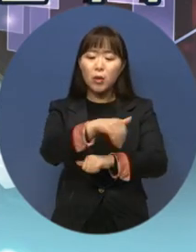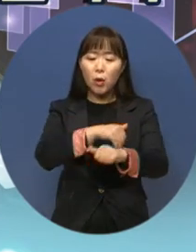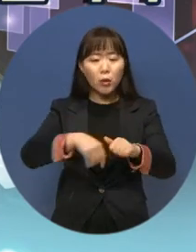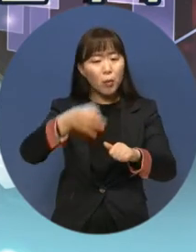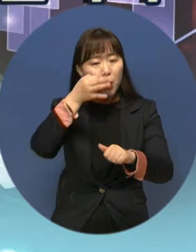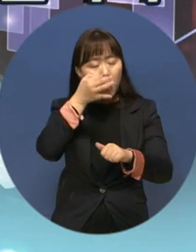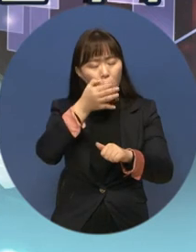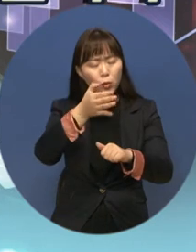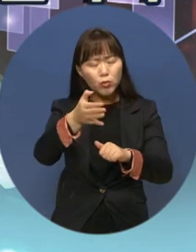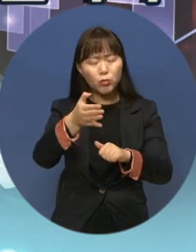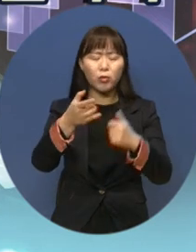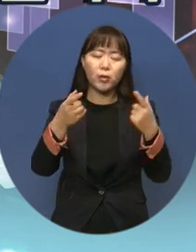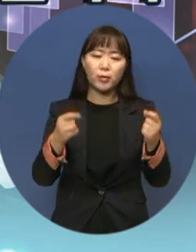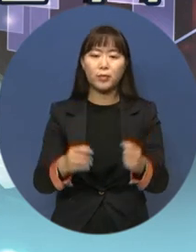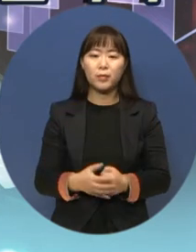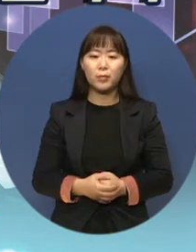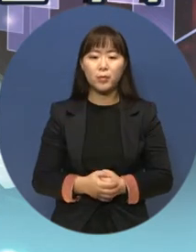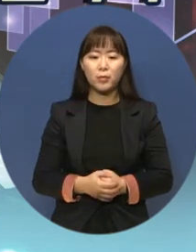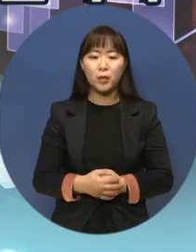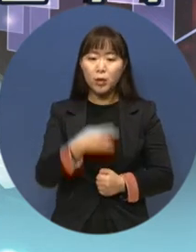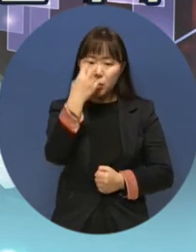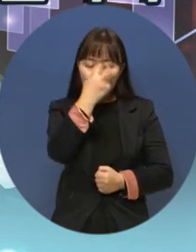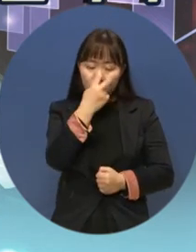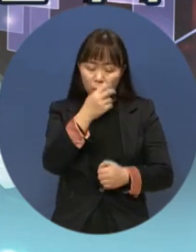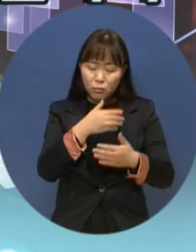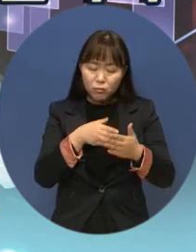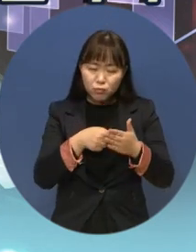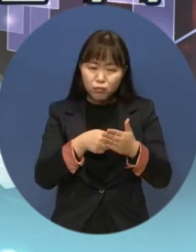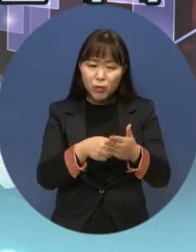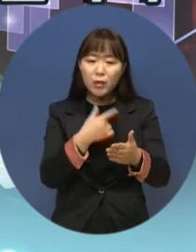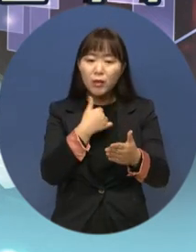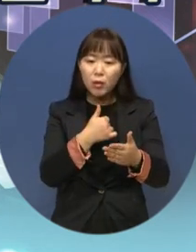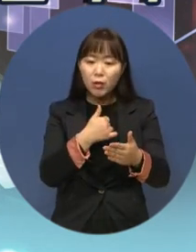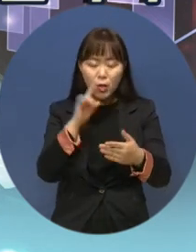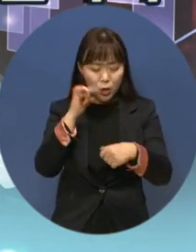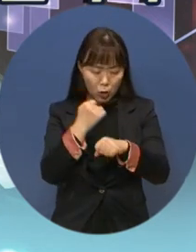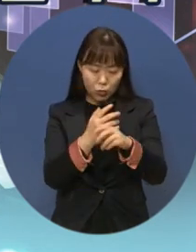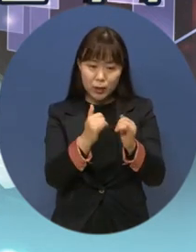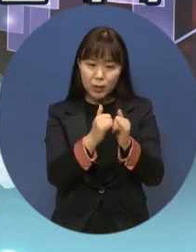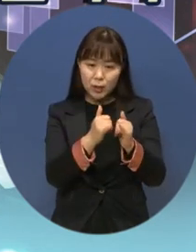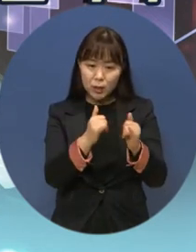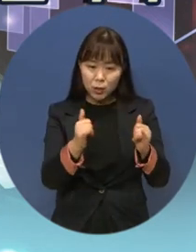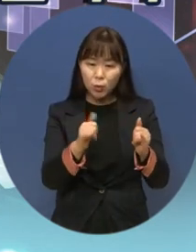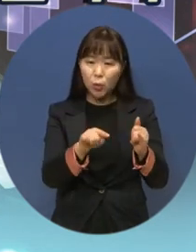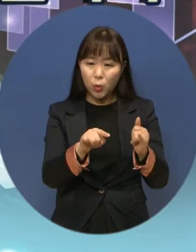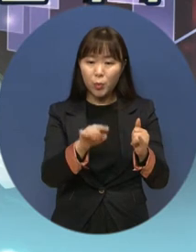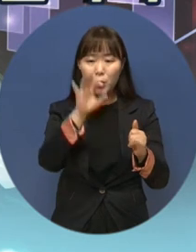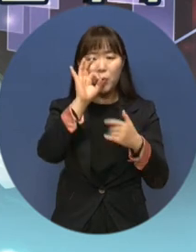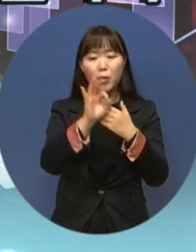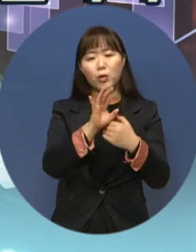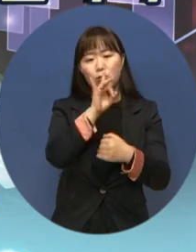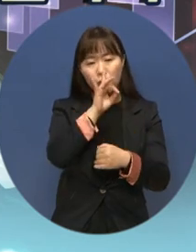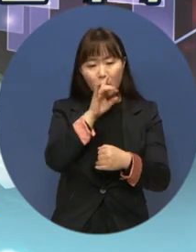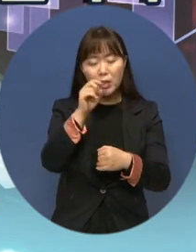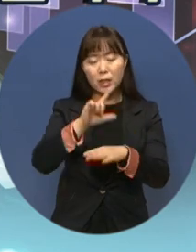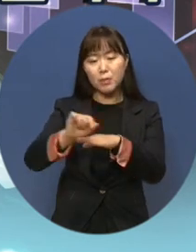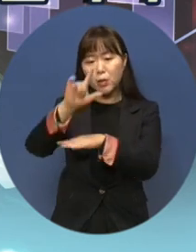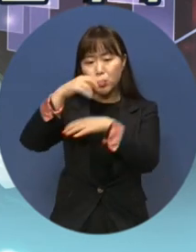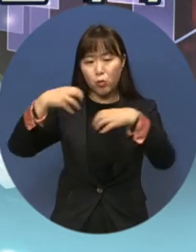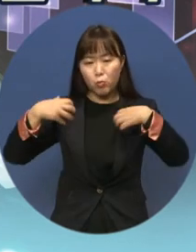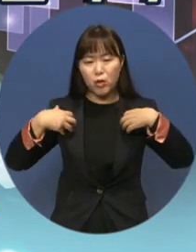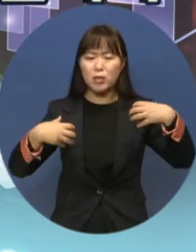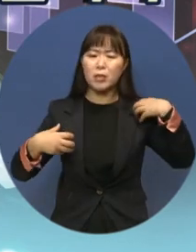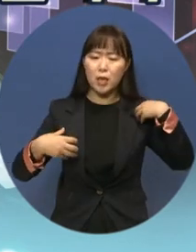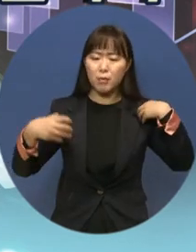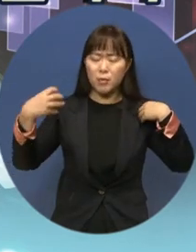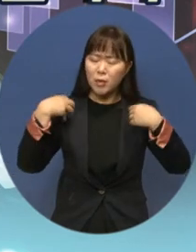현실을 보여주고 있습니다. 조사를 진행했던 연구진들 역시 중앙과 지방정부의